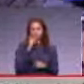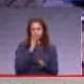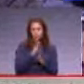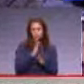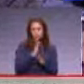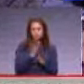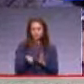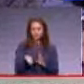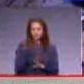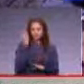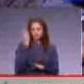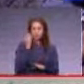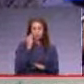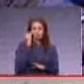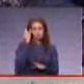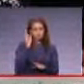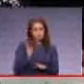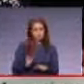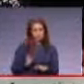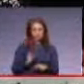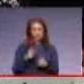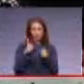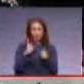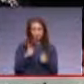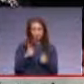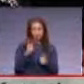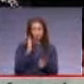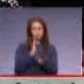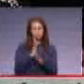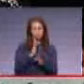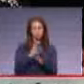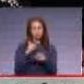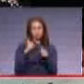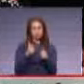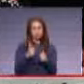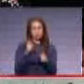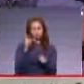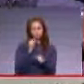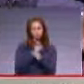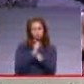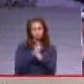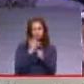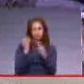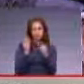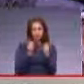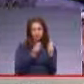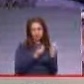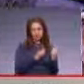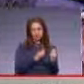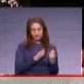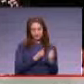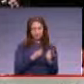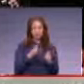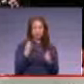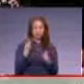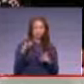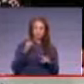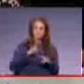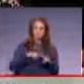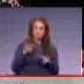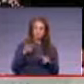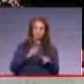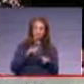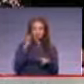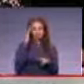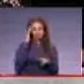انت انسانه نبيله مدام نبيله. الله يخليك. وفنانه عظيمه. الله يخليك. قدمت كتير واحنا منتظرين منك اكتر كمان. الله يخليك. ميرسي